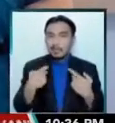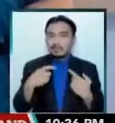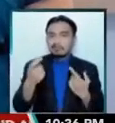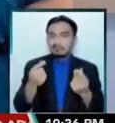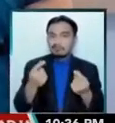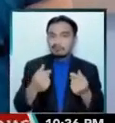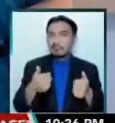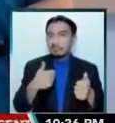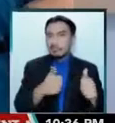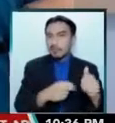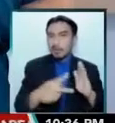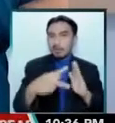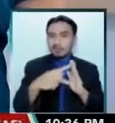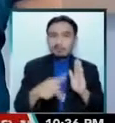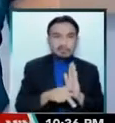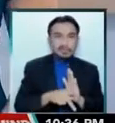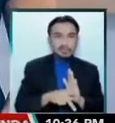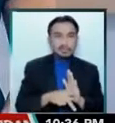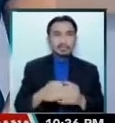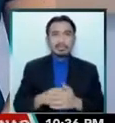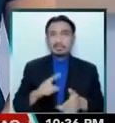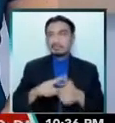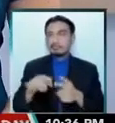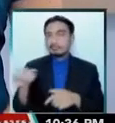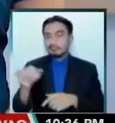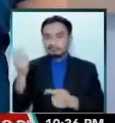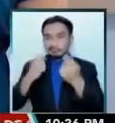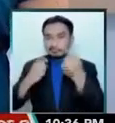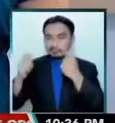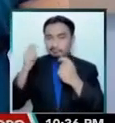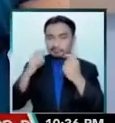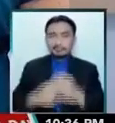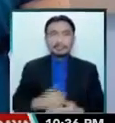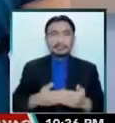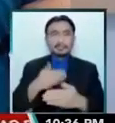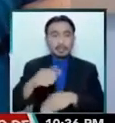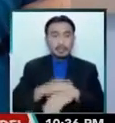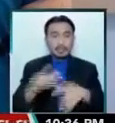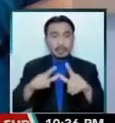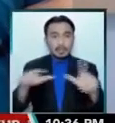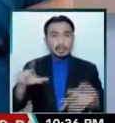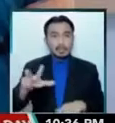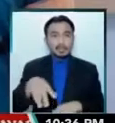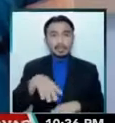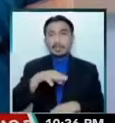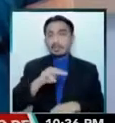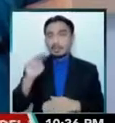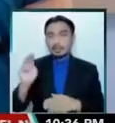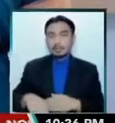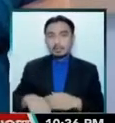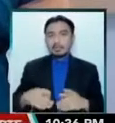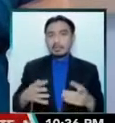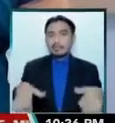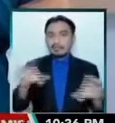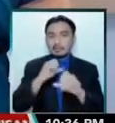na lang yung mga... Good news yan. Samantala, mananatili sa alert level 3 ang Metro Manila hanggang katapusan ng buwan. Ang